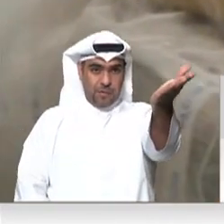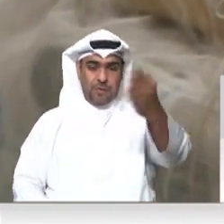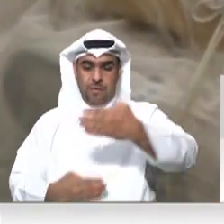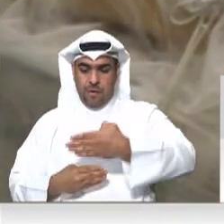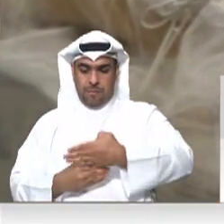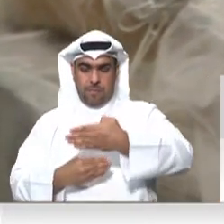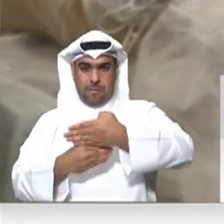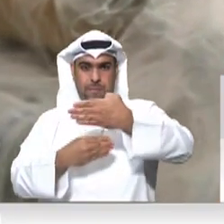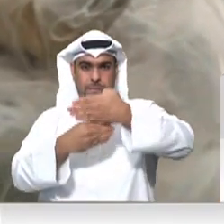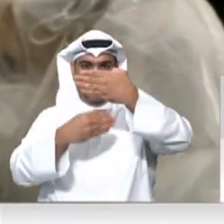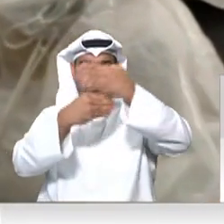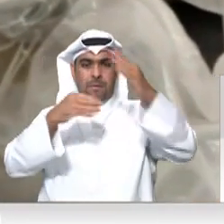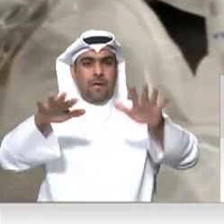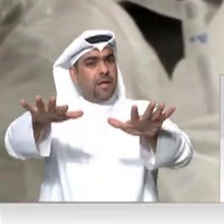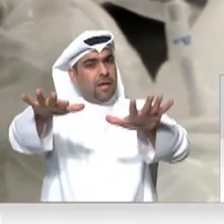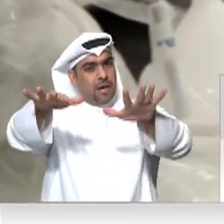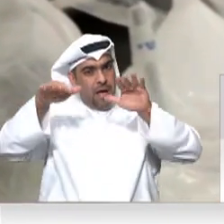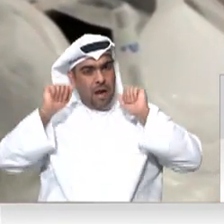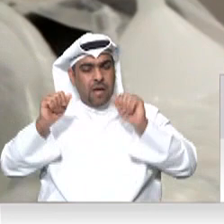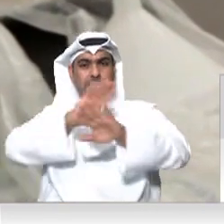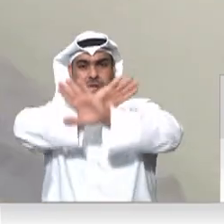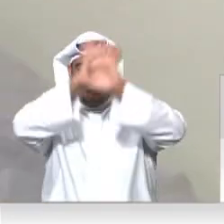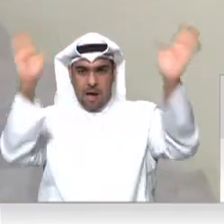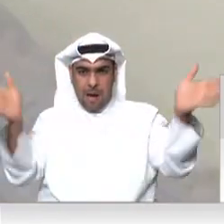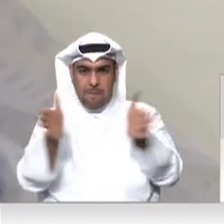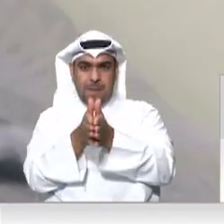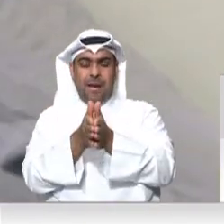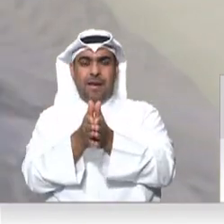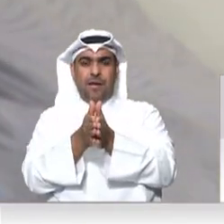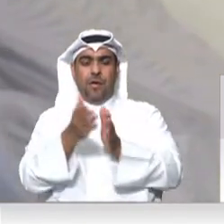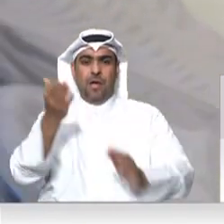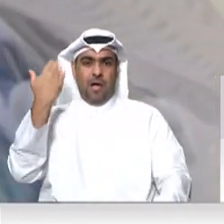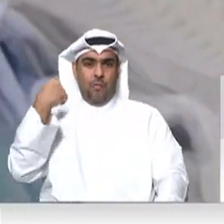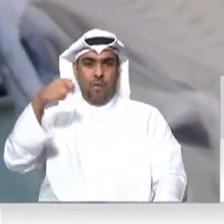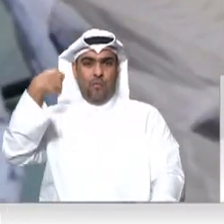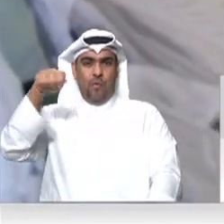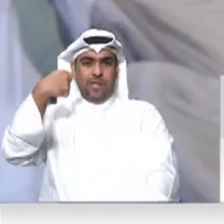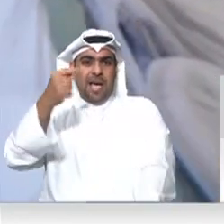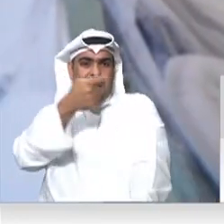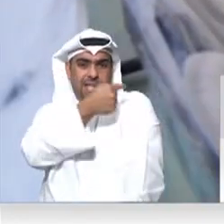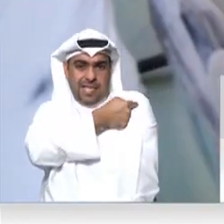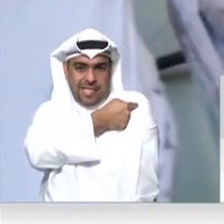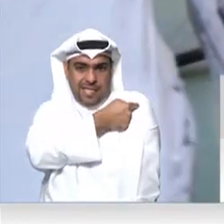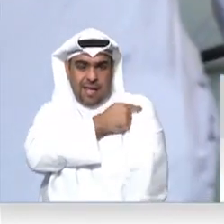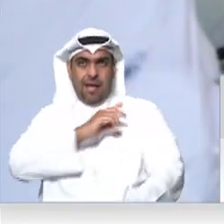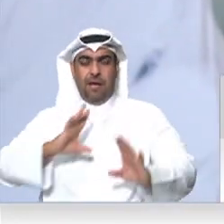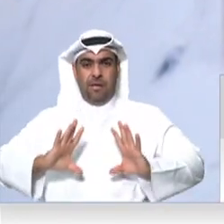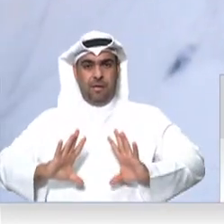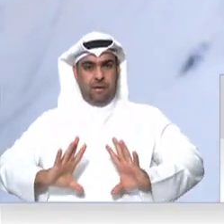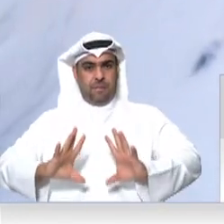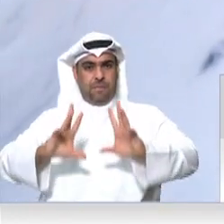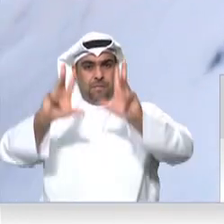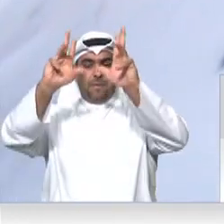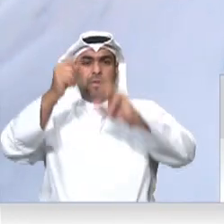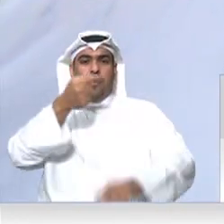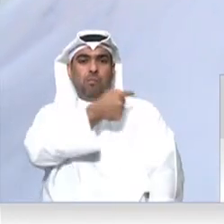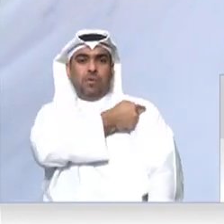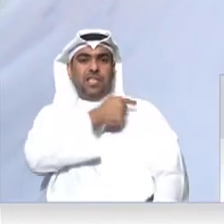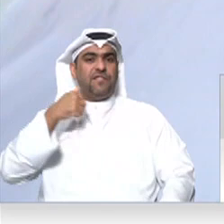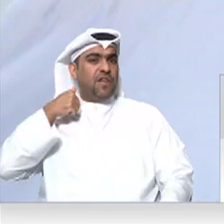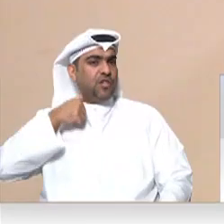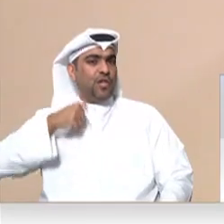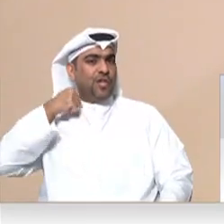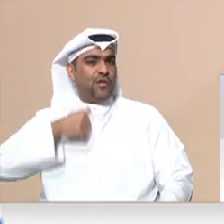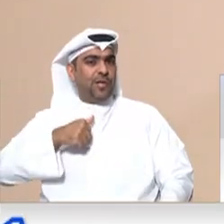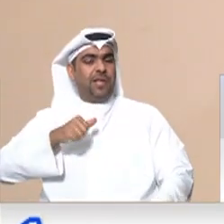التي اطلعت بها وزارة الصحة خلال السنوات الأخيرة، وذلك عبر إنشاء وإنجاز عدد من المستشفيات